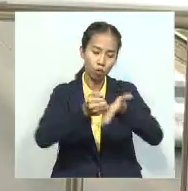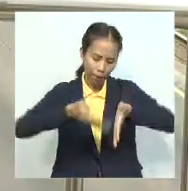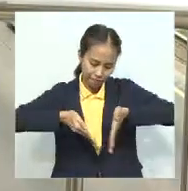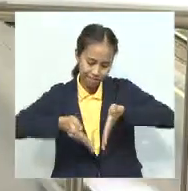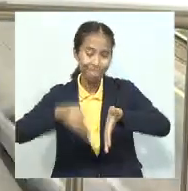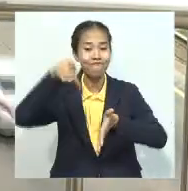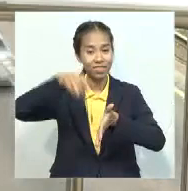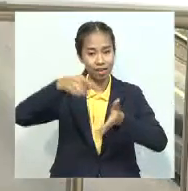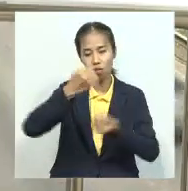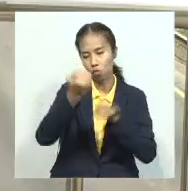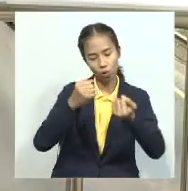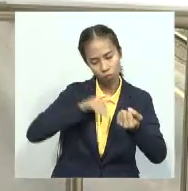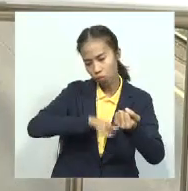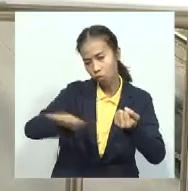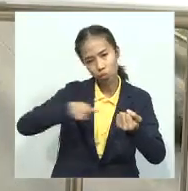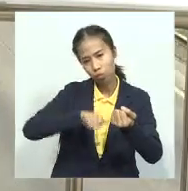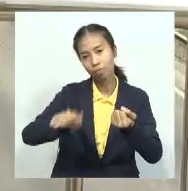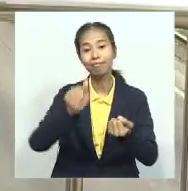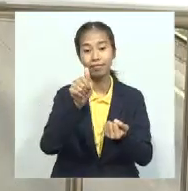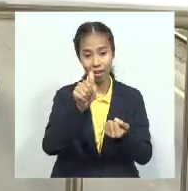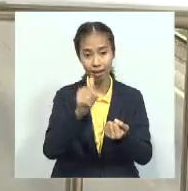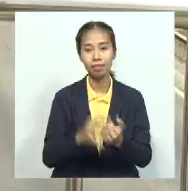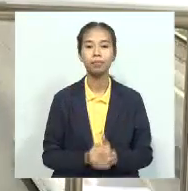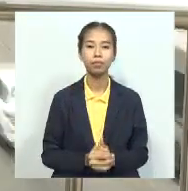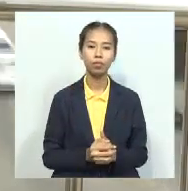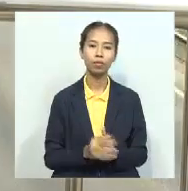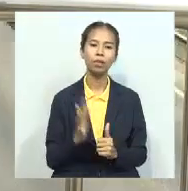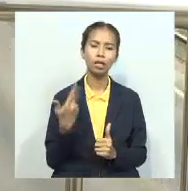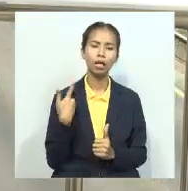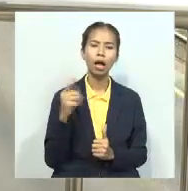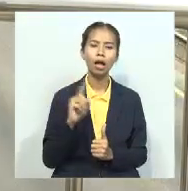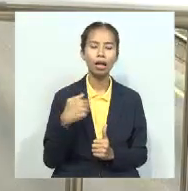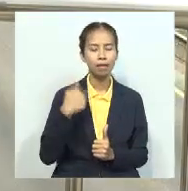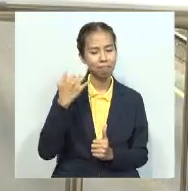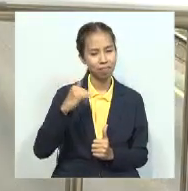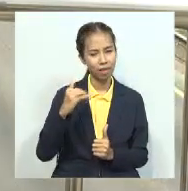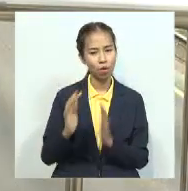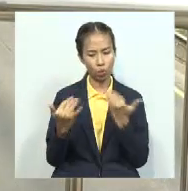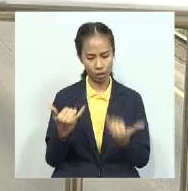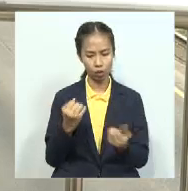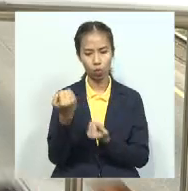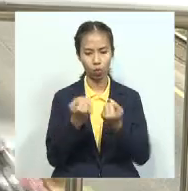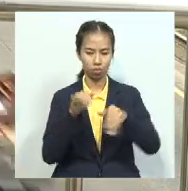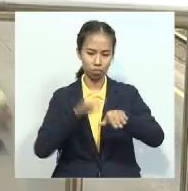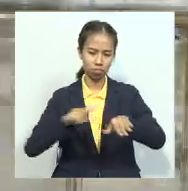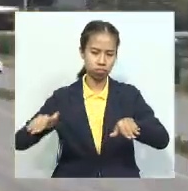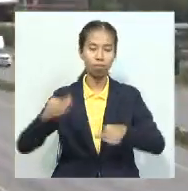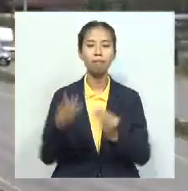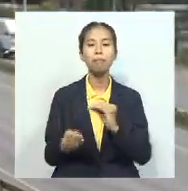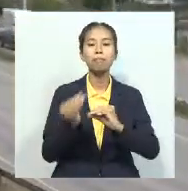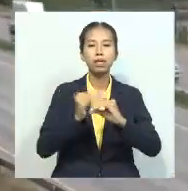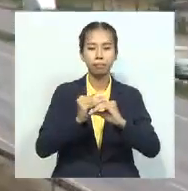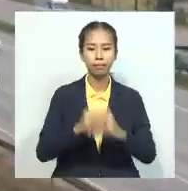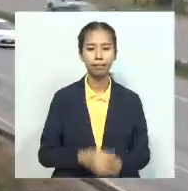ษในการระบายรถเป็นที่เรียบร้อยแล้วเพื่อรองรับการจราจรปริมาณรถที่จะเพิ่มขึ้นในช่วงวันนี้ค่ะ